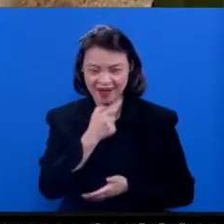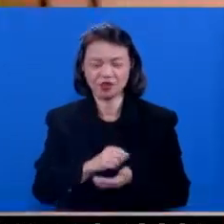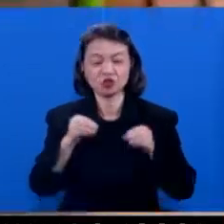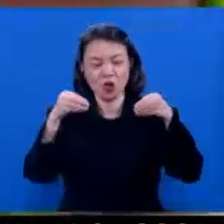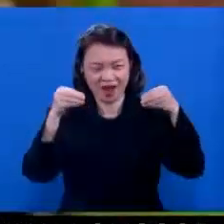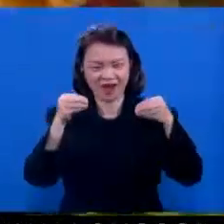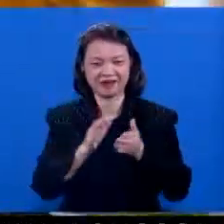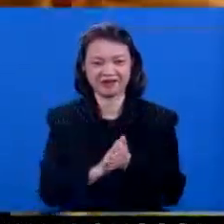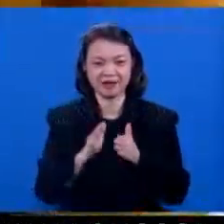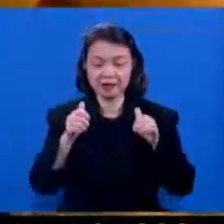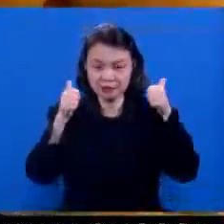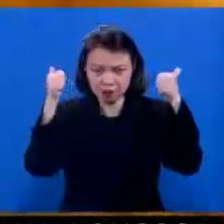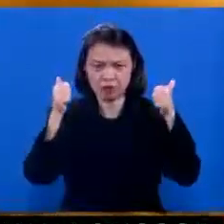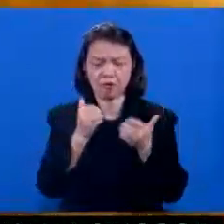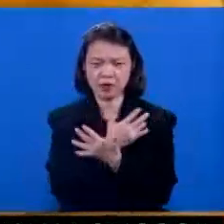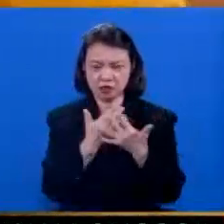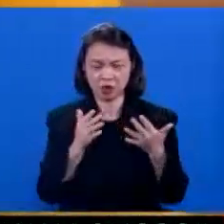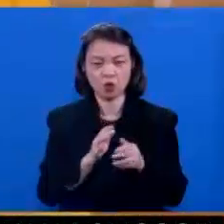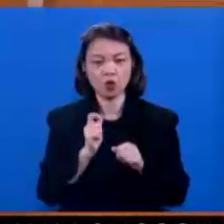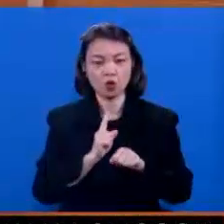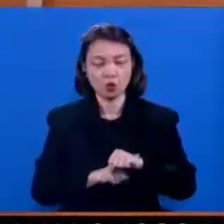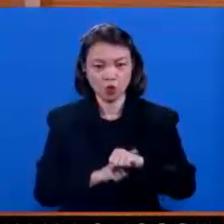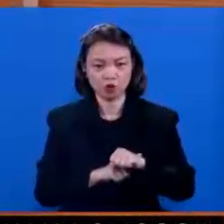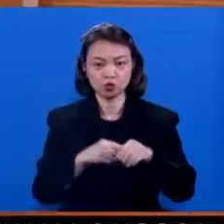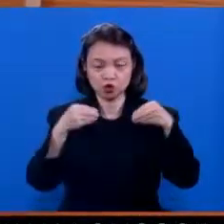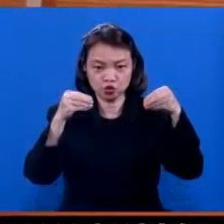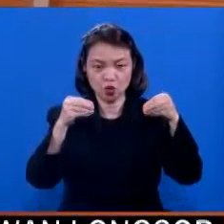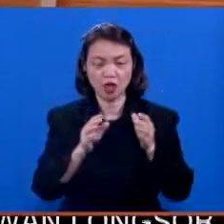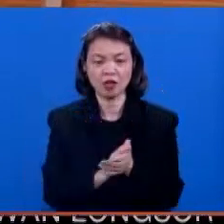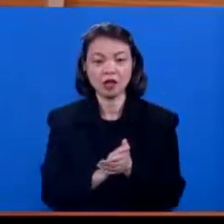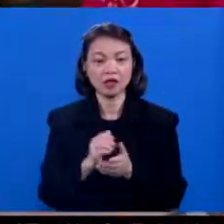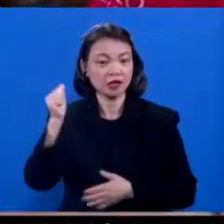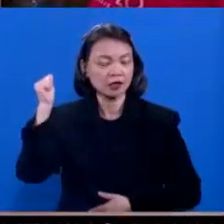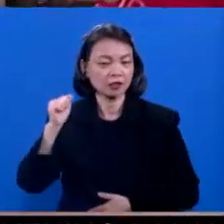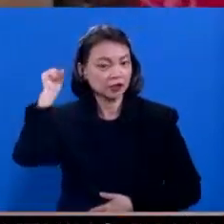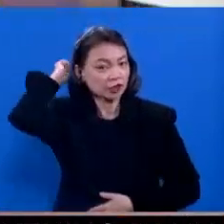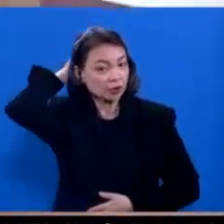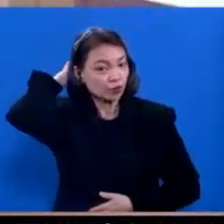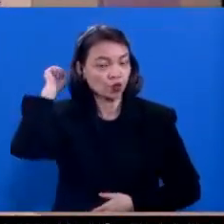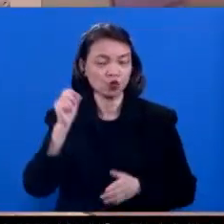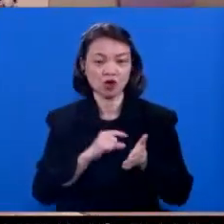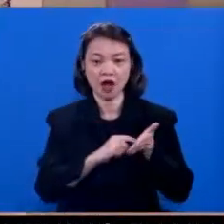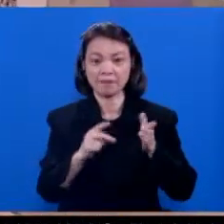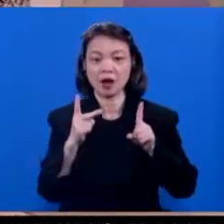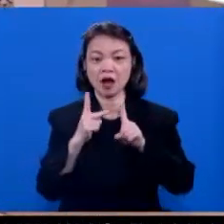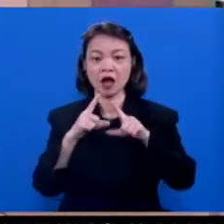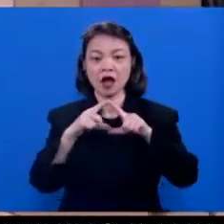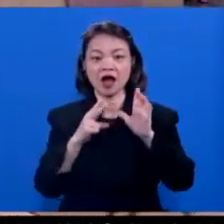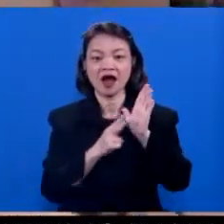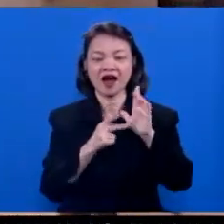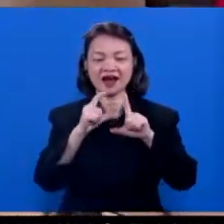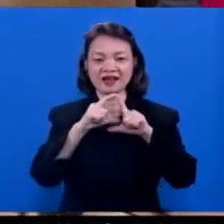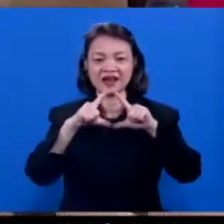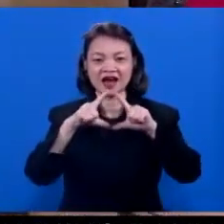ini makin dikenal masyarakat ketika dikelola oleh ibunya yang bernama Handayani. Bu, ini udah berapa kali beli di Serabi Noto Suman?